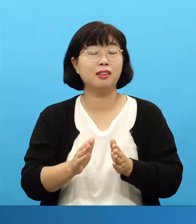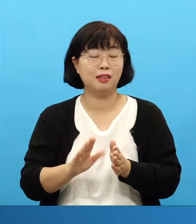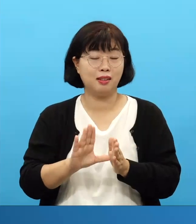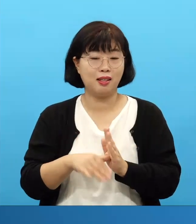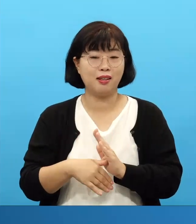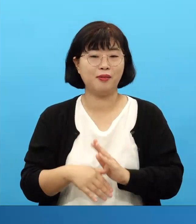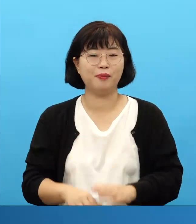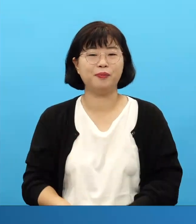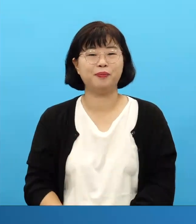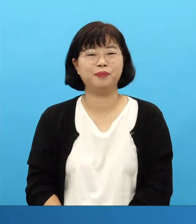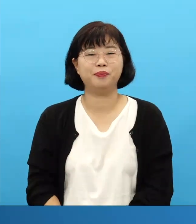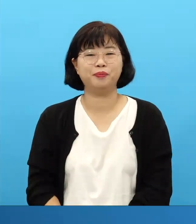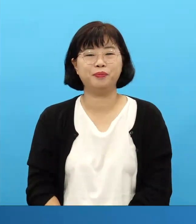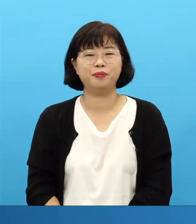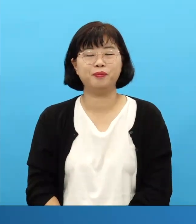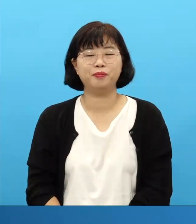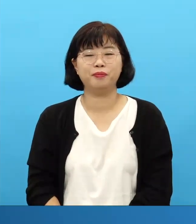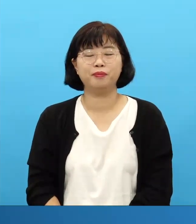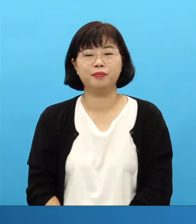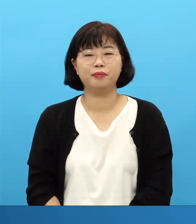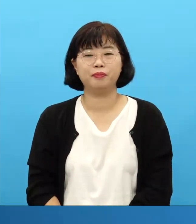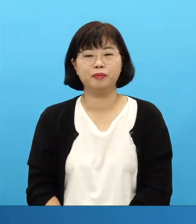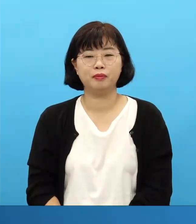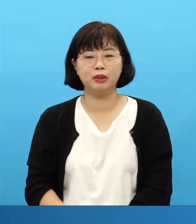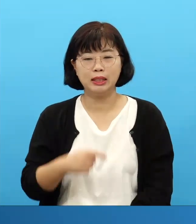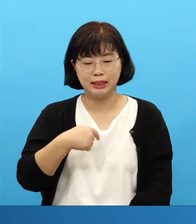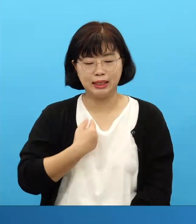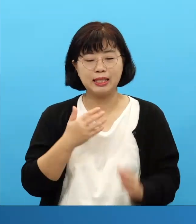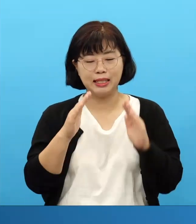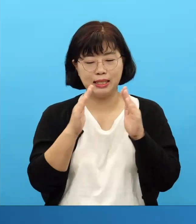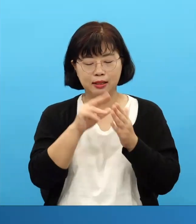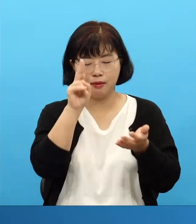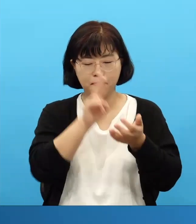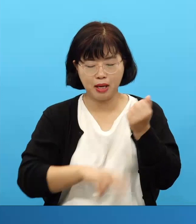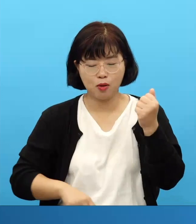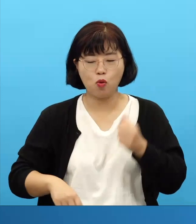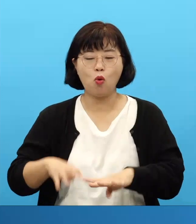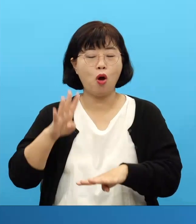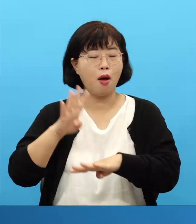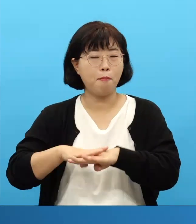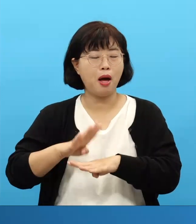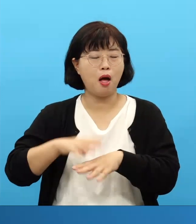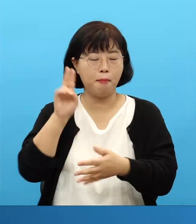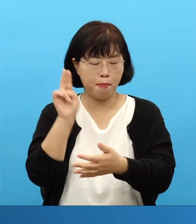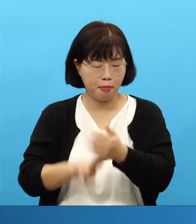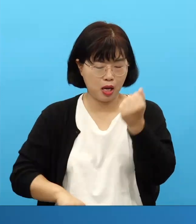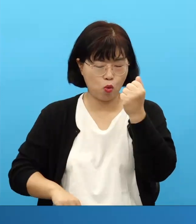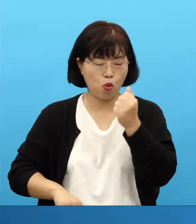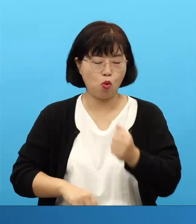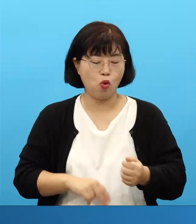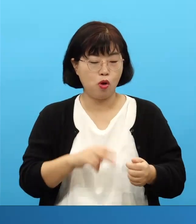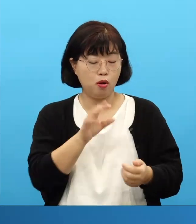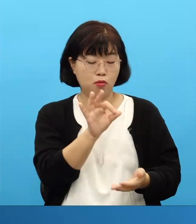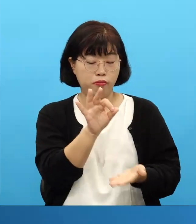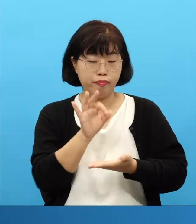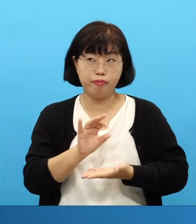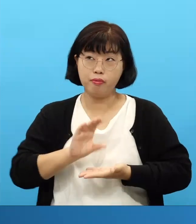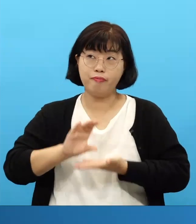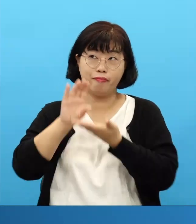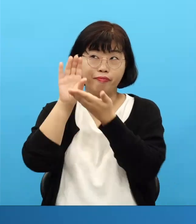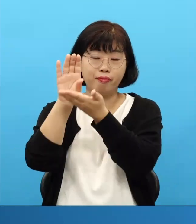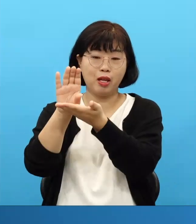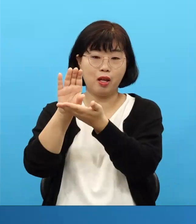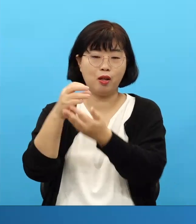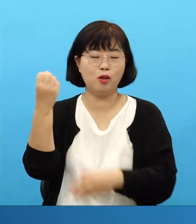사람은 이 자기 뭐 집 밭을 팔아서 막 내놓기도 하고. There are some who sold their homes and fields and gave that money as offering. 여기